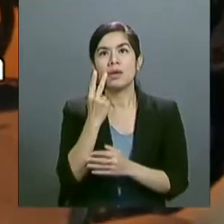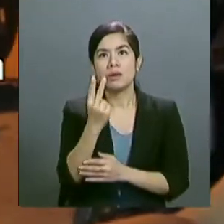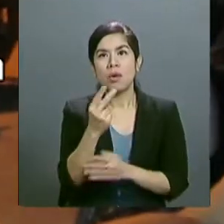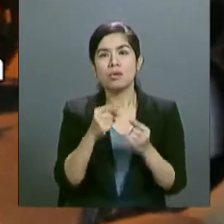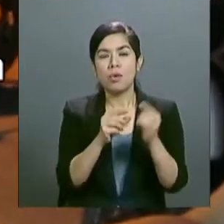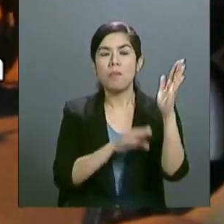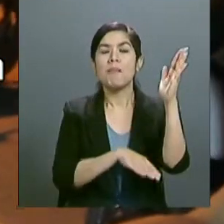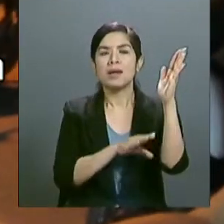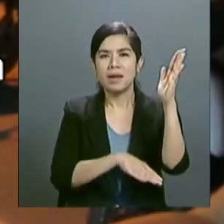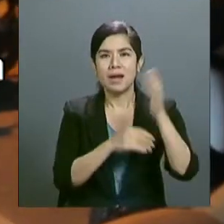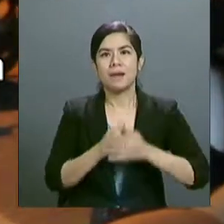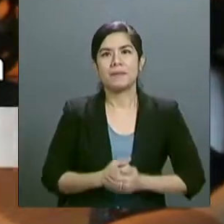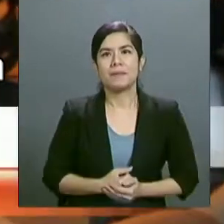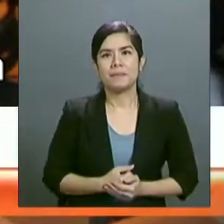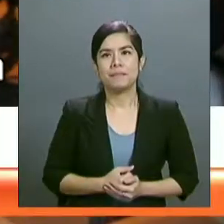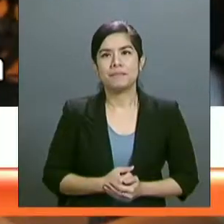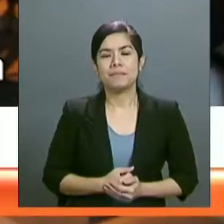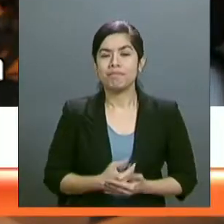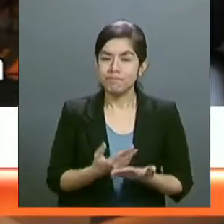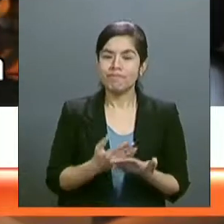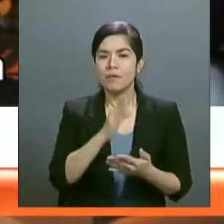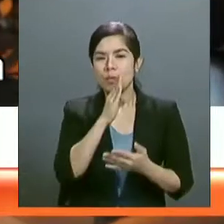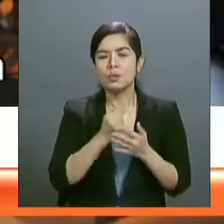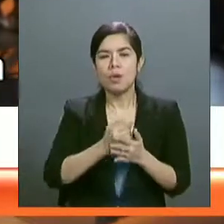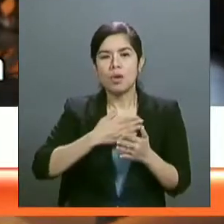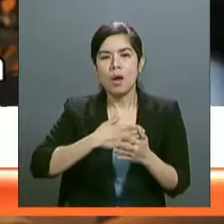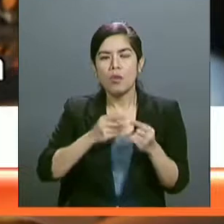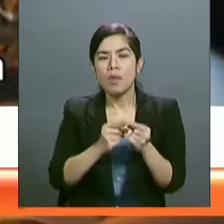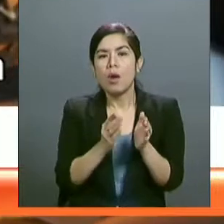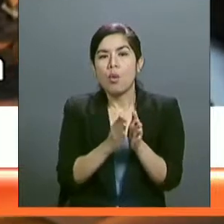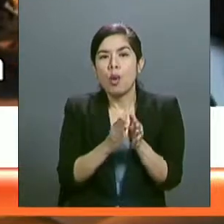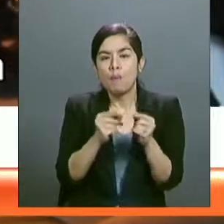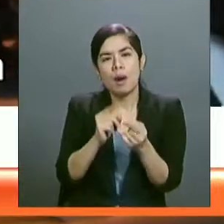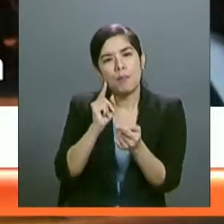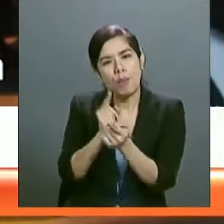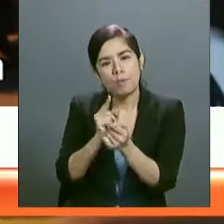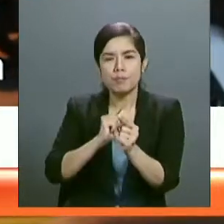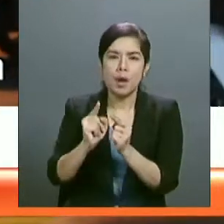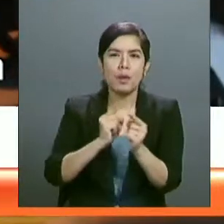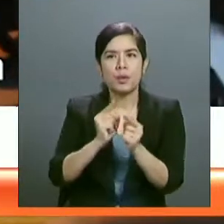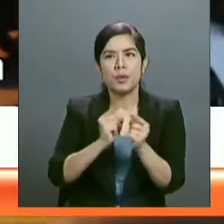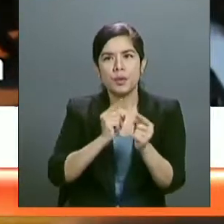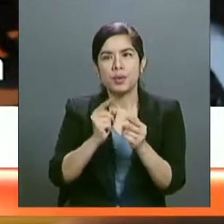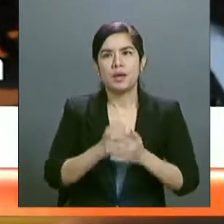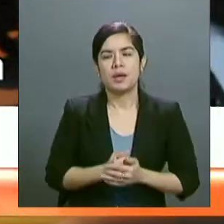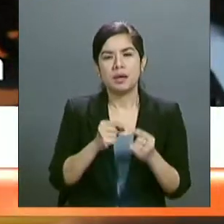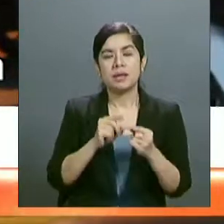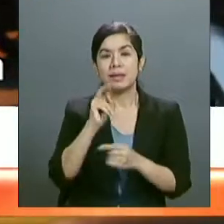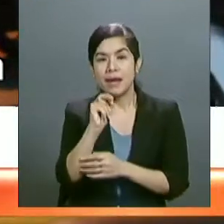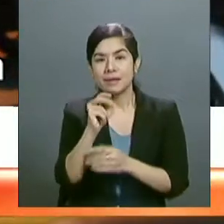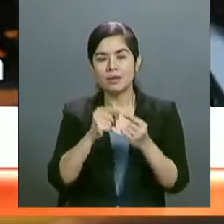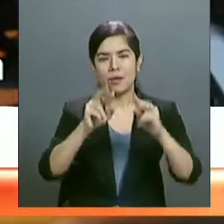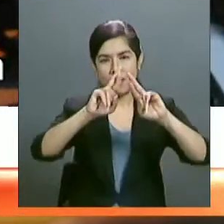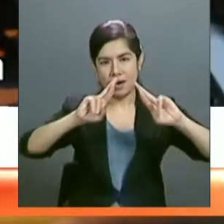ก็ทีนี้คือเวลามารวมตัวกันมาคุยกันอะไรก็จะใช้พื้นที่ของร้านน้ำช